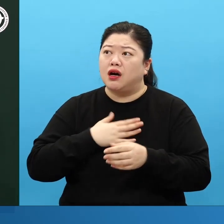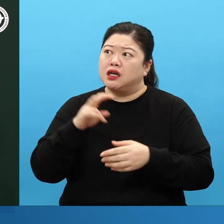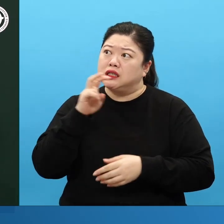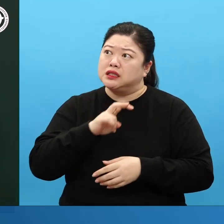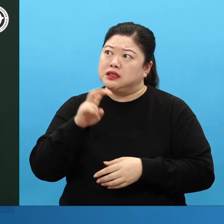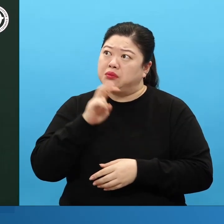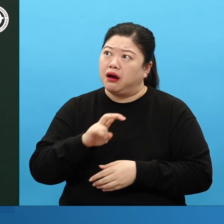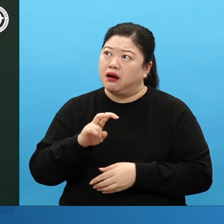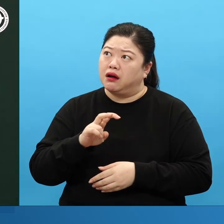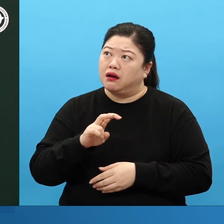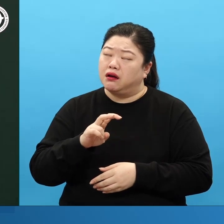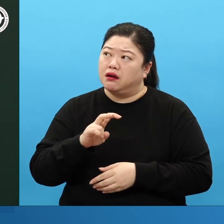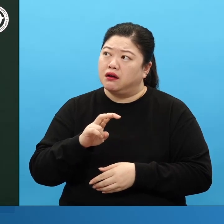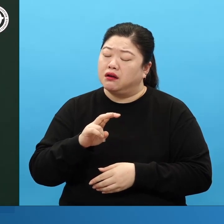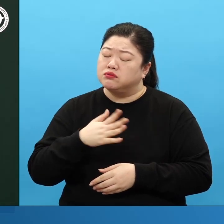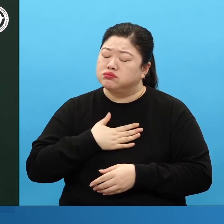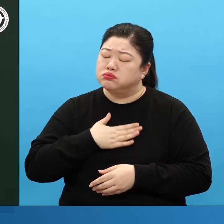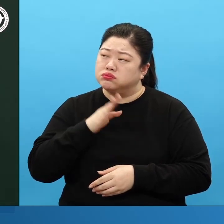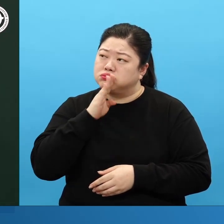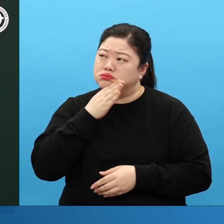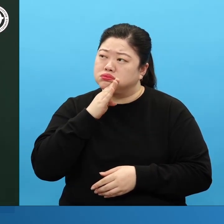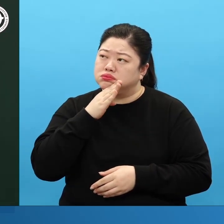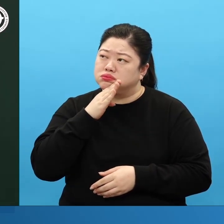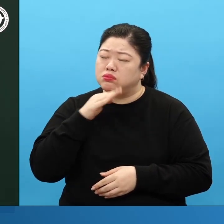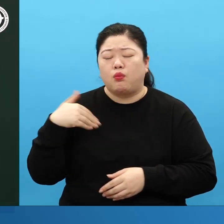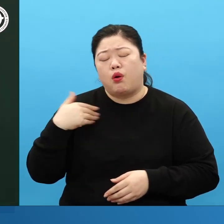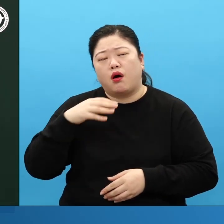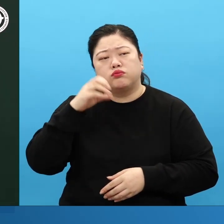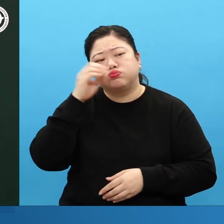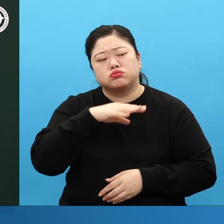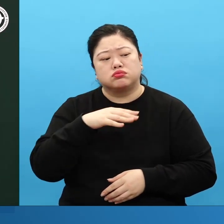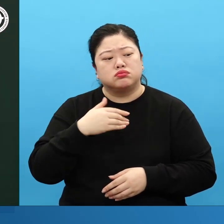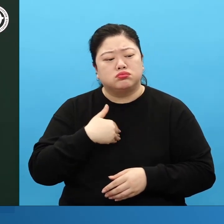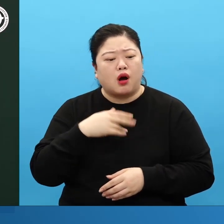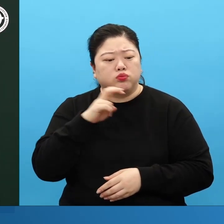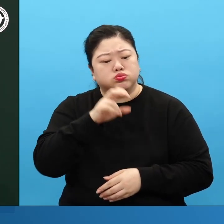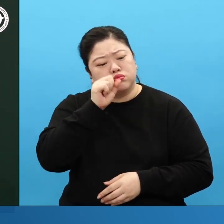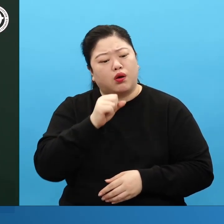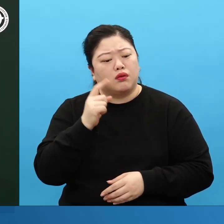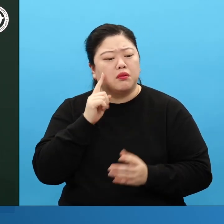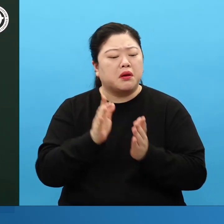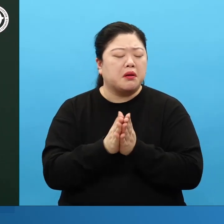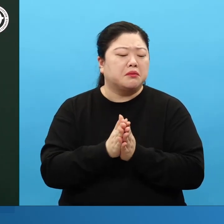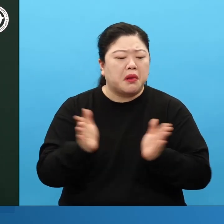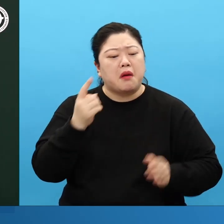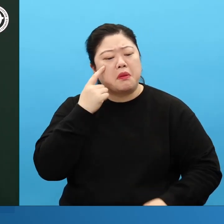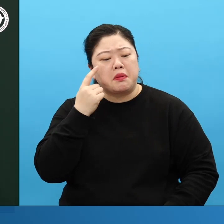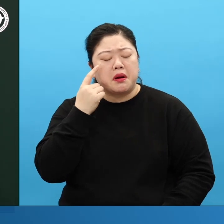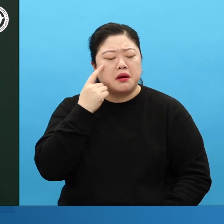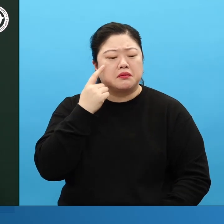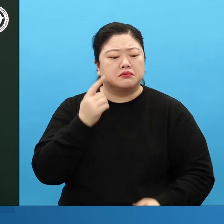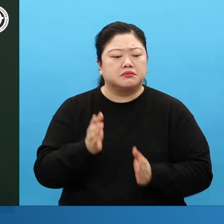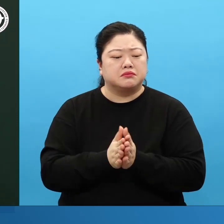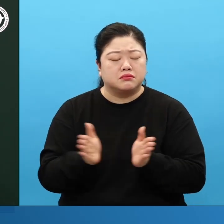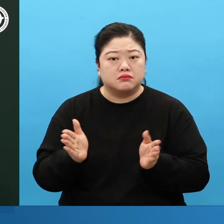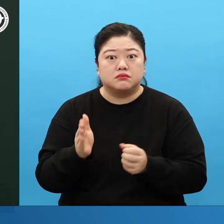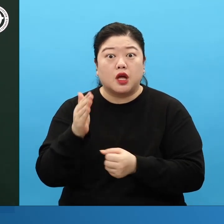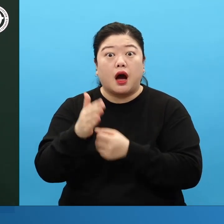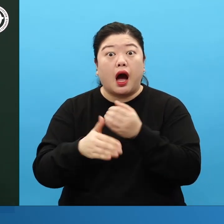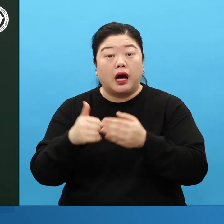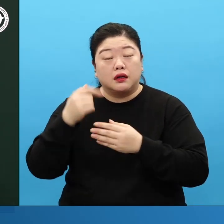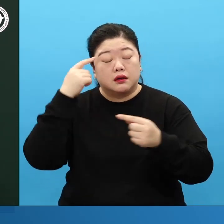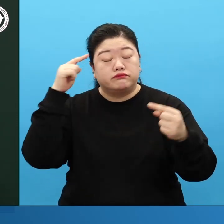음악이 틀렸다는 게 아니고 이 사람이 그게 이게 아니란 말이에요. No quiero decir que la música sea incorrecta, pero no es el talento que Dios les